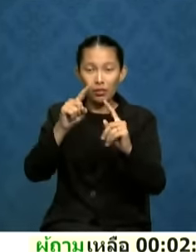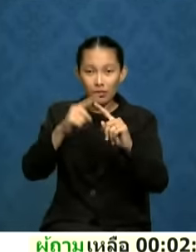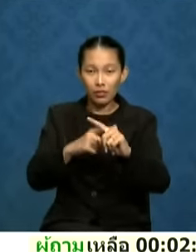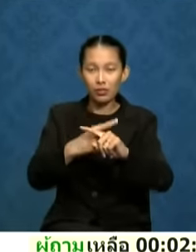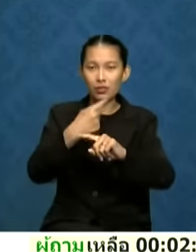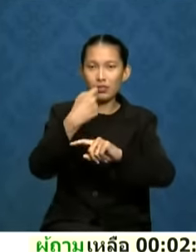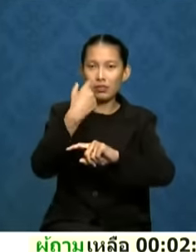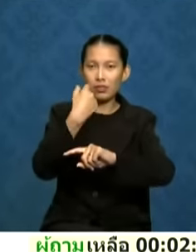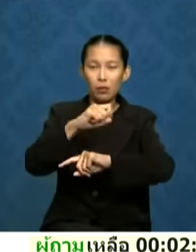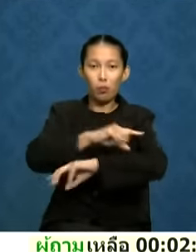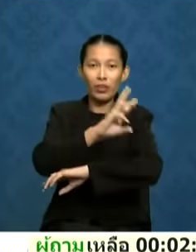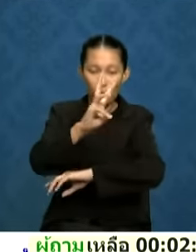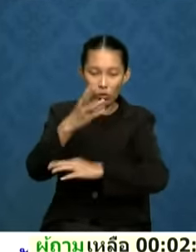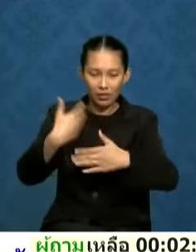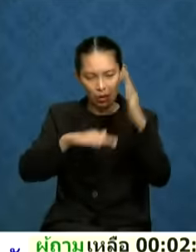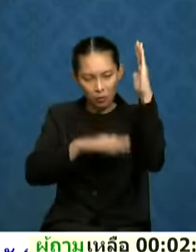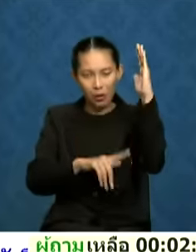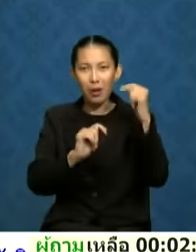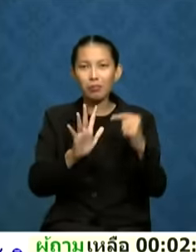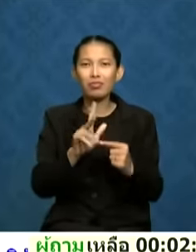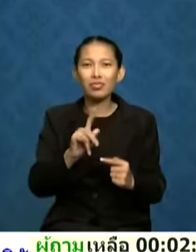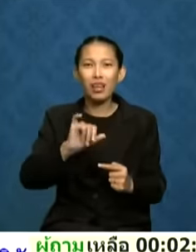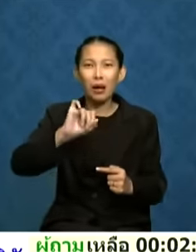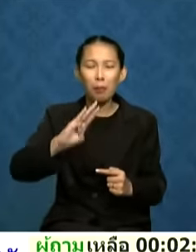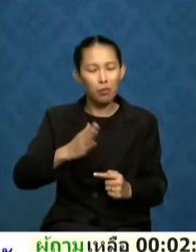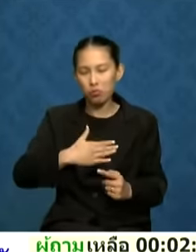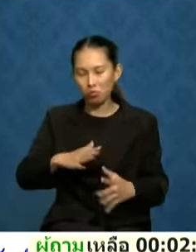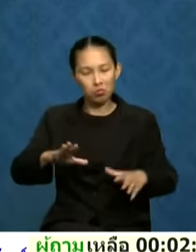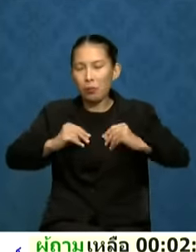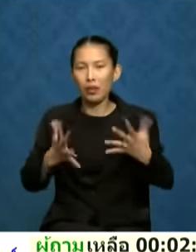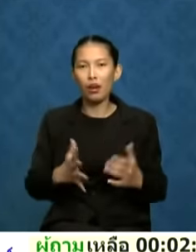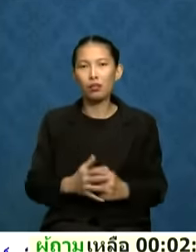าแล้วมาเห็นภาพตากใบผมรับไม่ได้กัส่ทเกิขจๆ